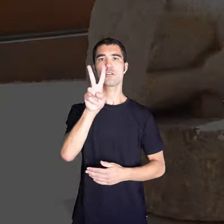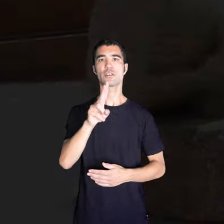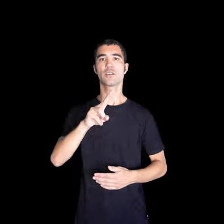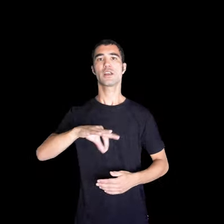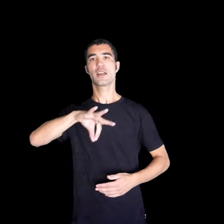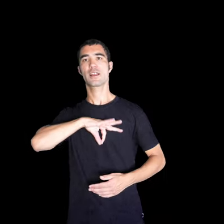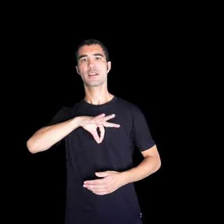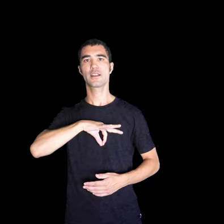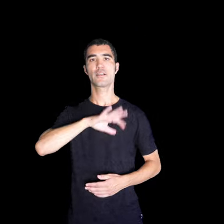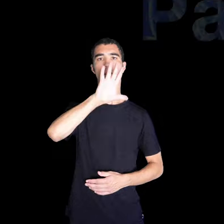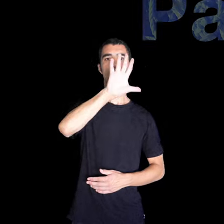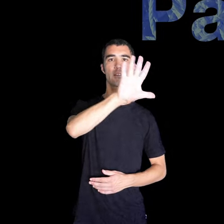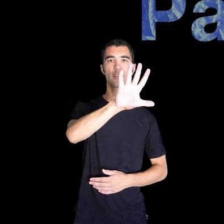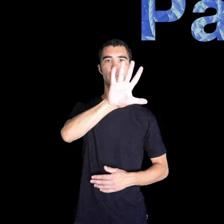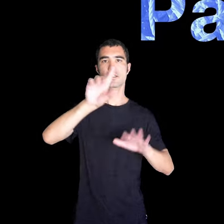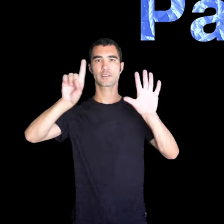56.